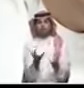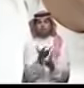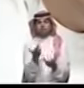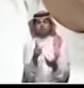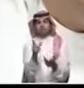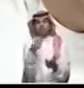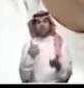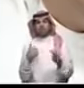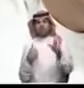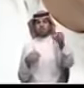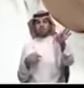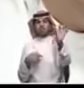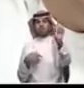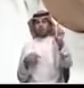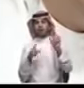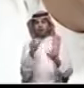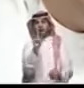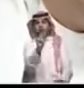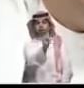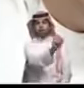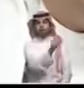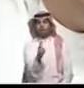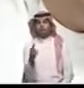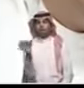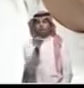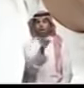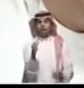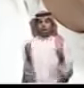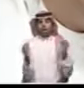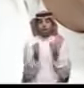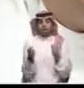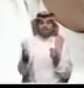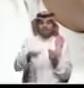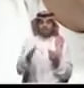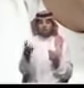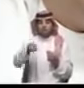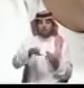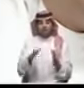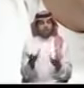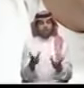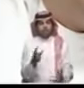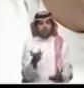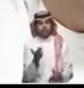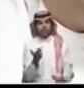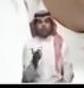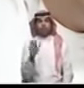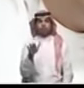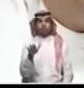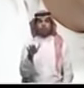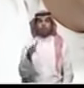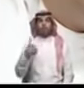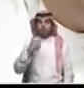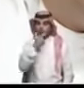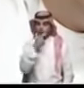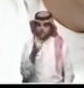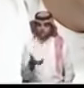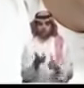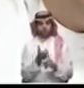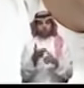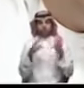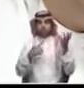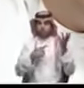المملكة، خصوصا أنكم أشرتم إلى استمرار نشاط الرياح السطحية مثيرة للأتربة والغبار؟ نعم، حقيقة منطقة الرياض، منطقة